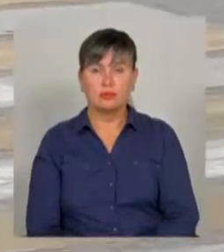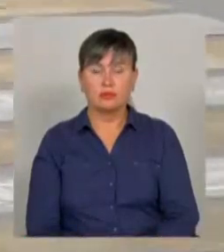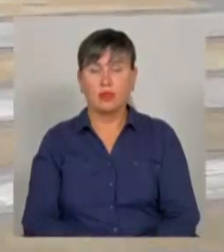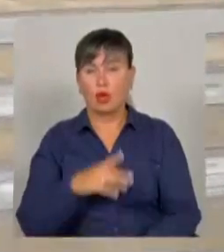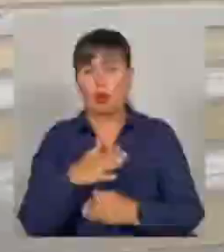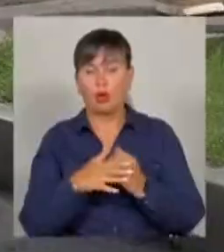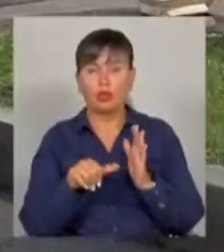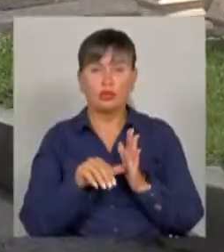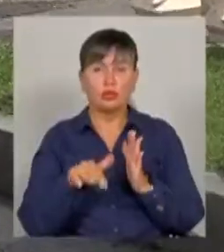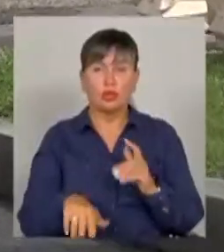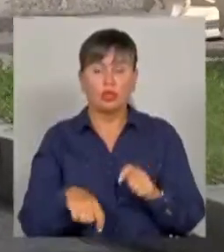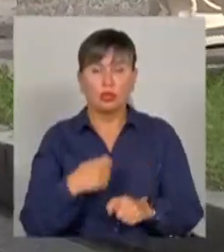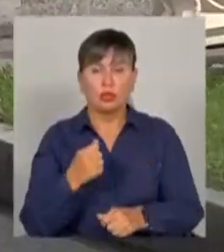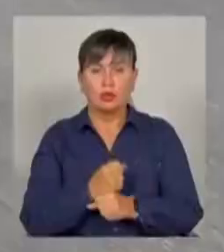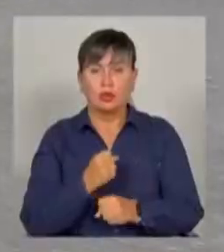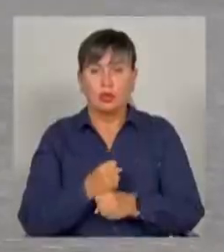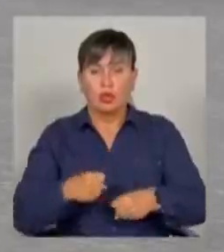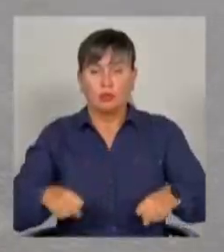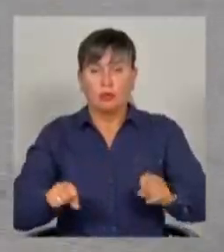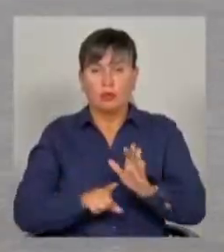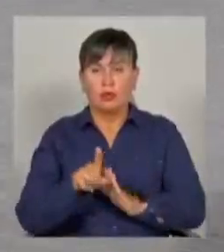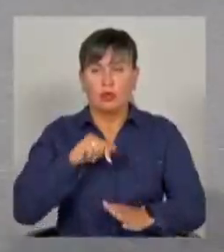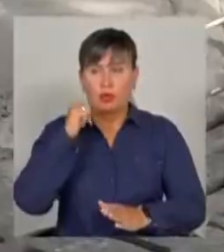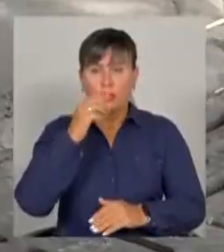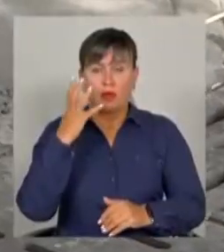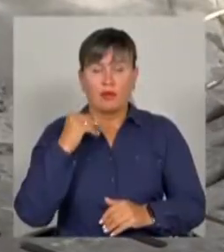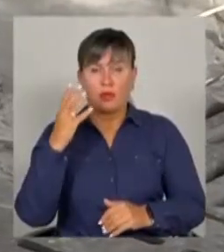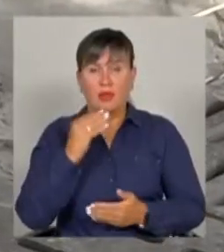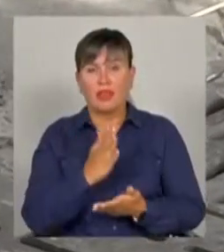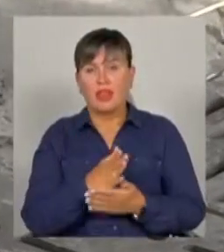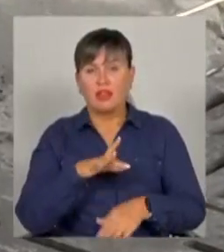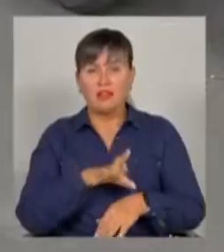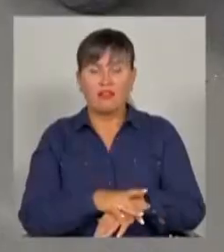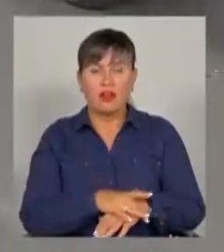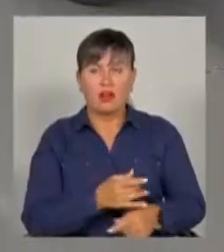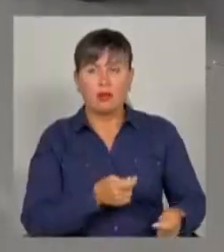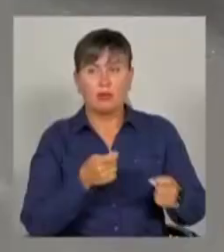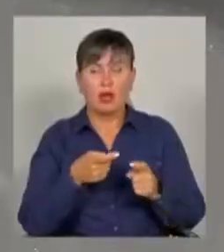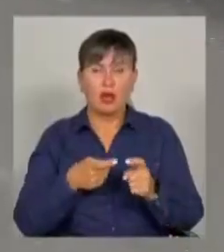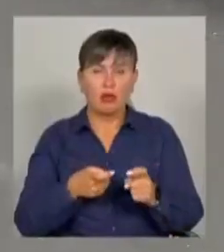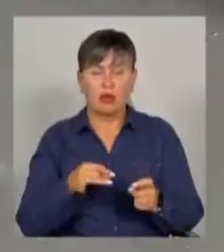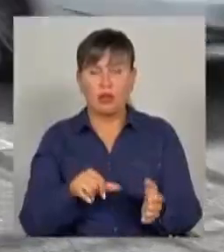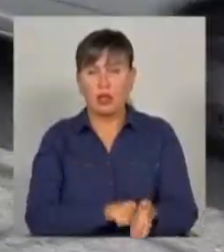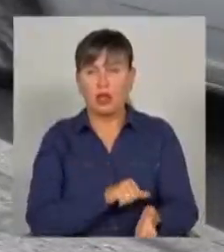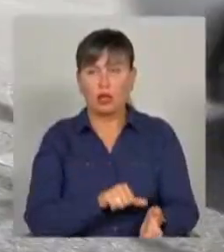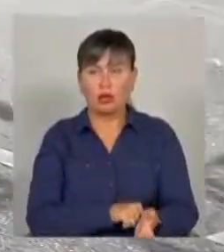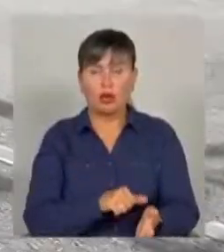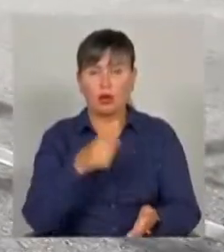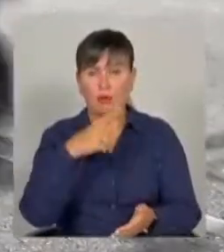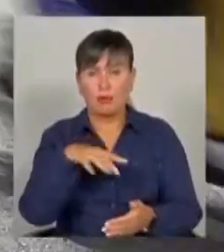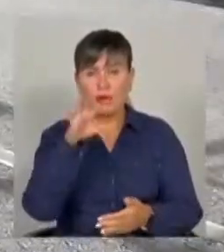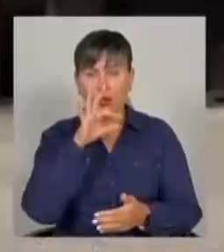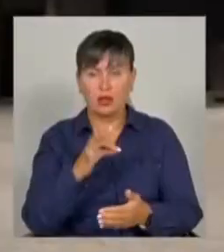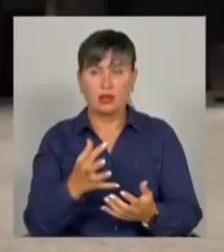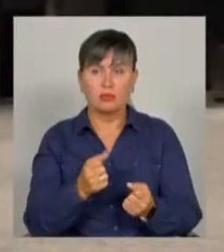Порядка 6000 нарушений совершили мопедисты с начала года в Алматы. Имеются факты перевозки оружия и наркотиков. В полиции